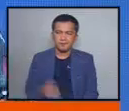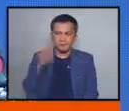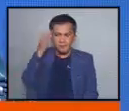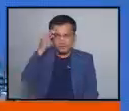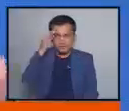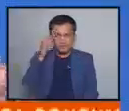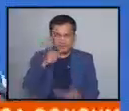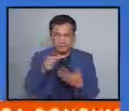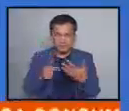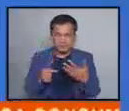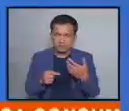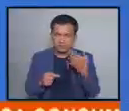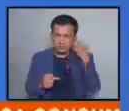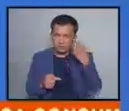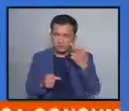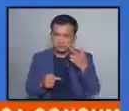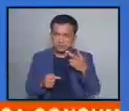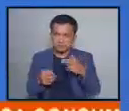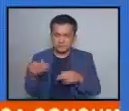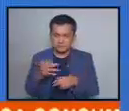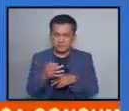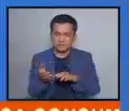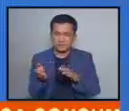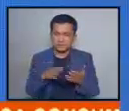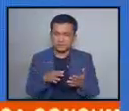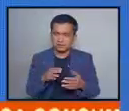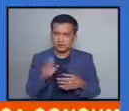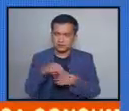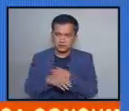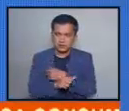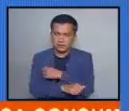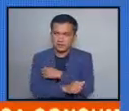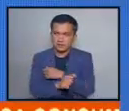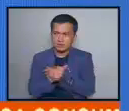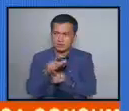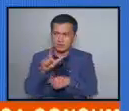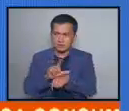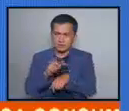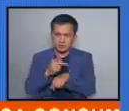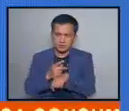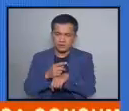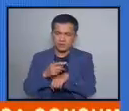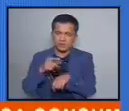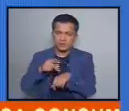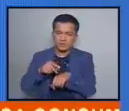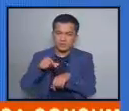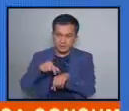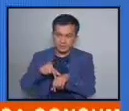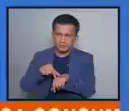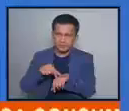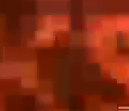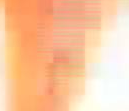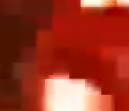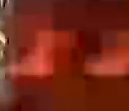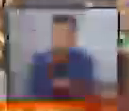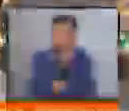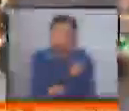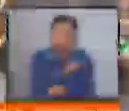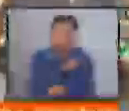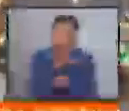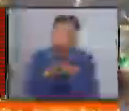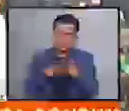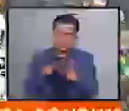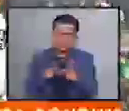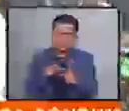Tukoy na ang ilang sanhi ng fishkill sa coastal area sa Las Piñas at Parañaque. Sa water